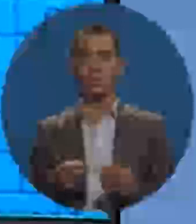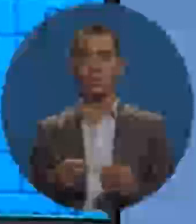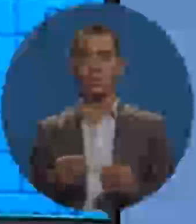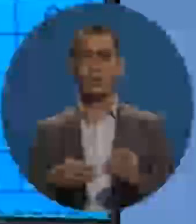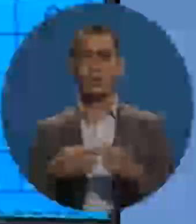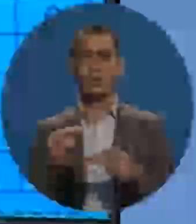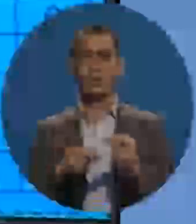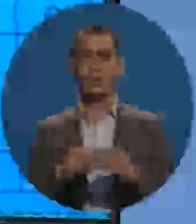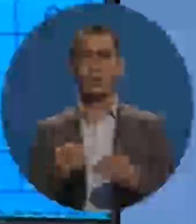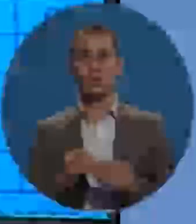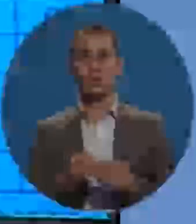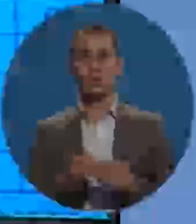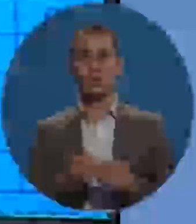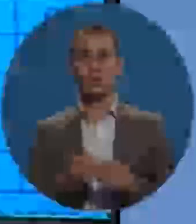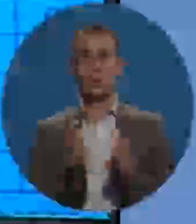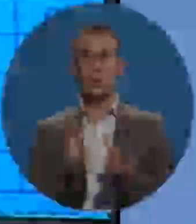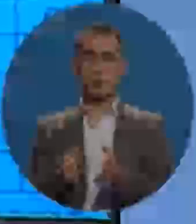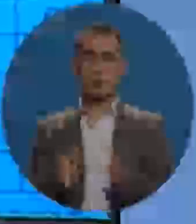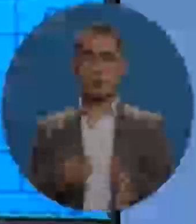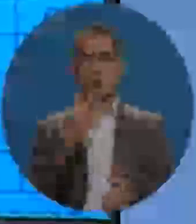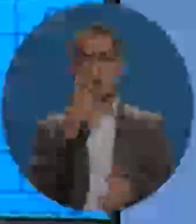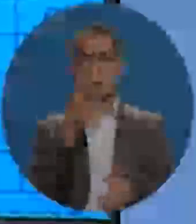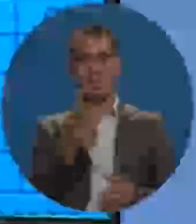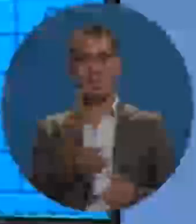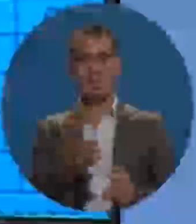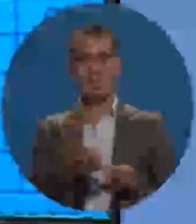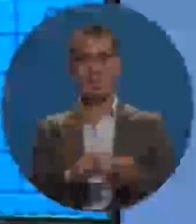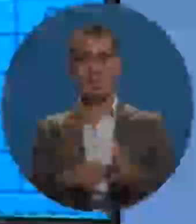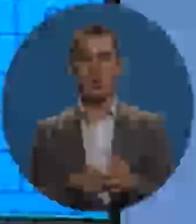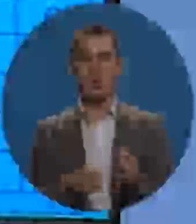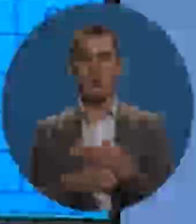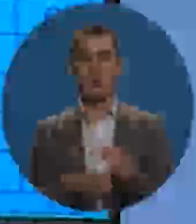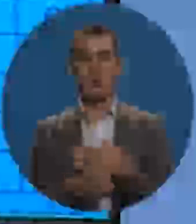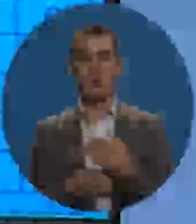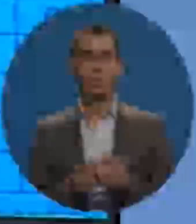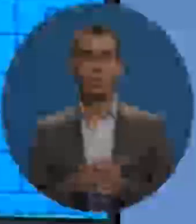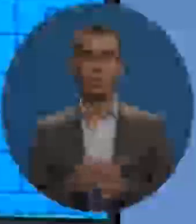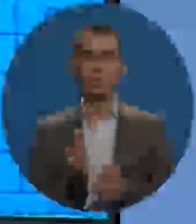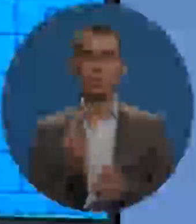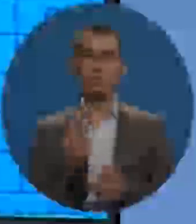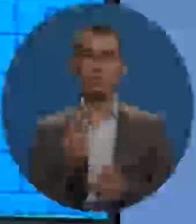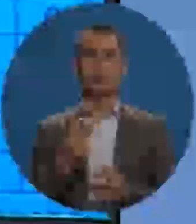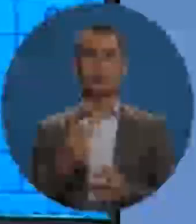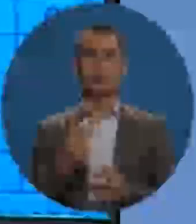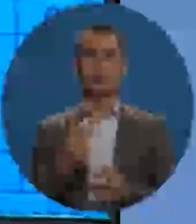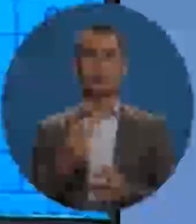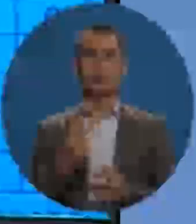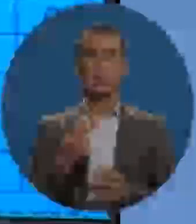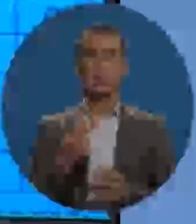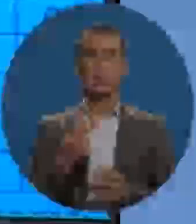Тап ұсылайынша кестеге қарап классларды ажыратамыз. Екіншісі